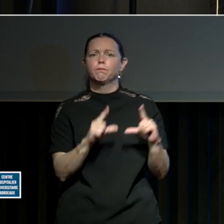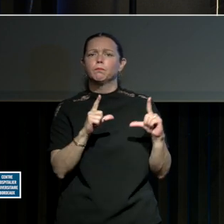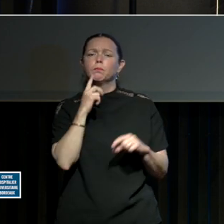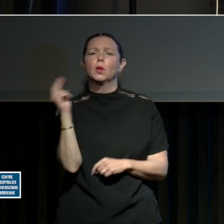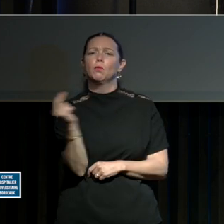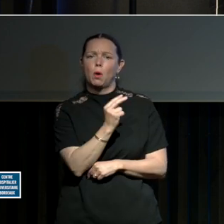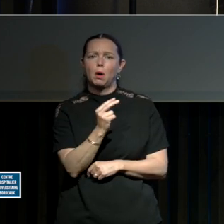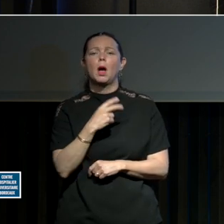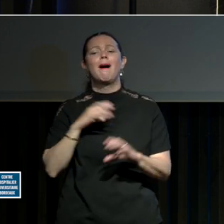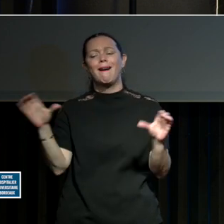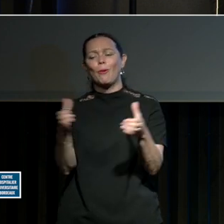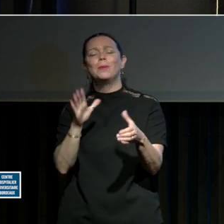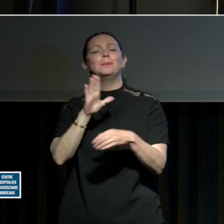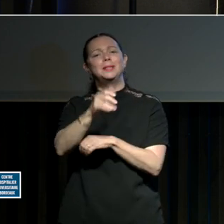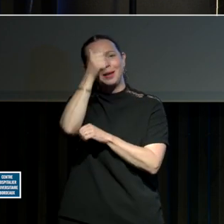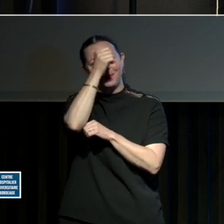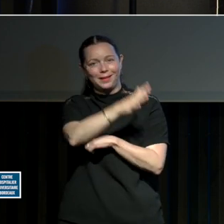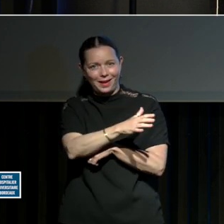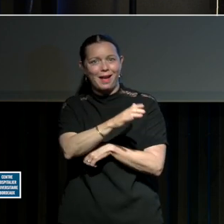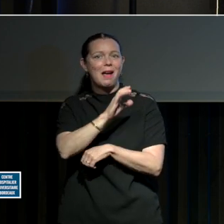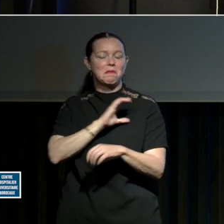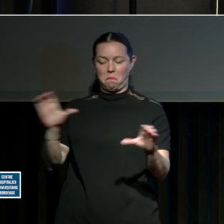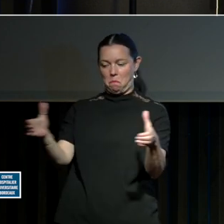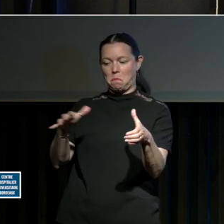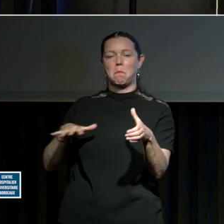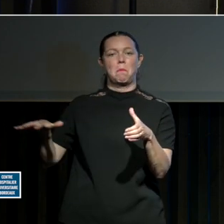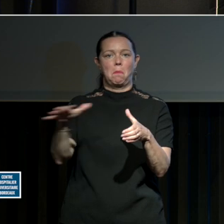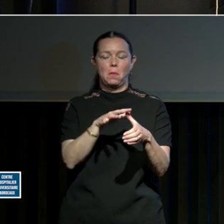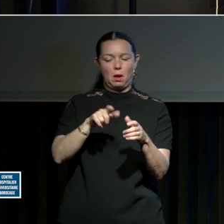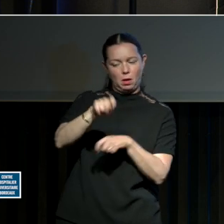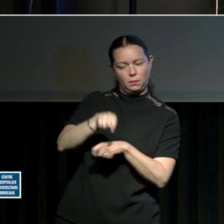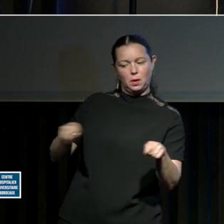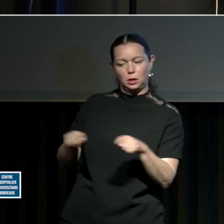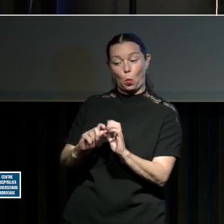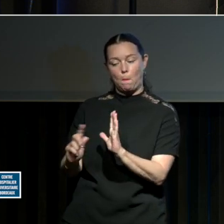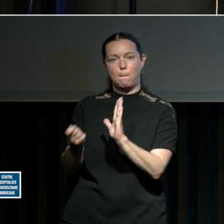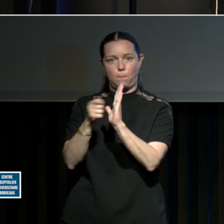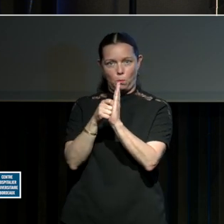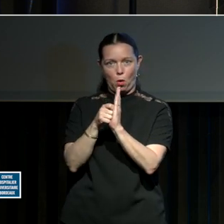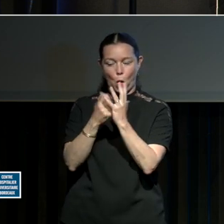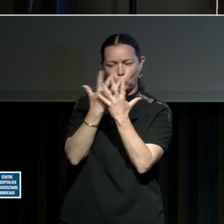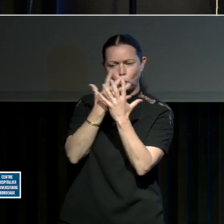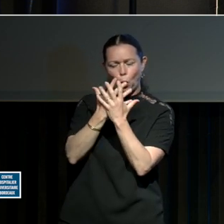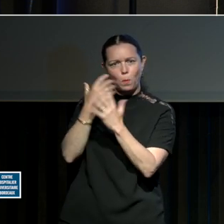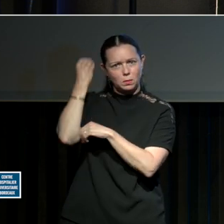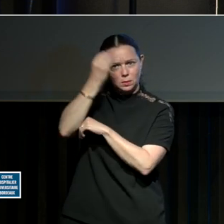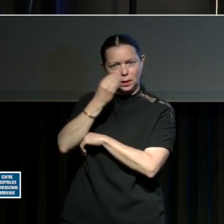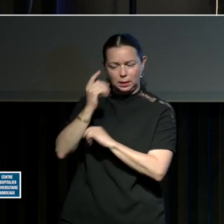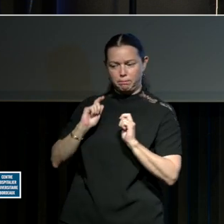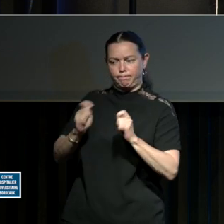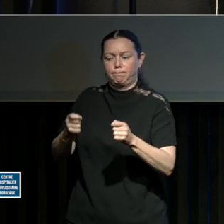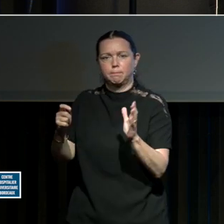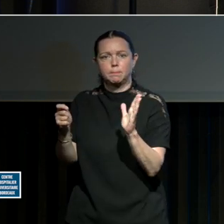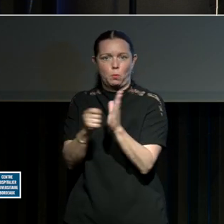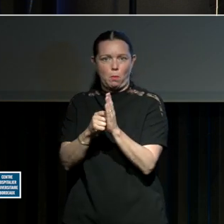d'une cohorte américaine qui évalue la fréquence d'apparition des différents troubles psychiatriques, dont